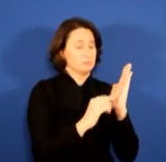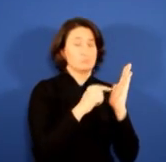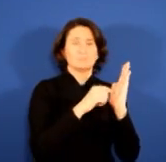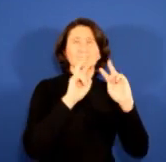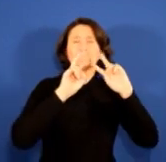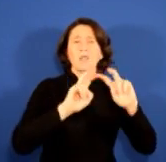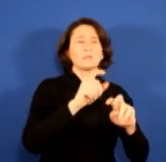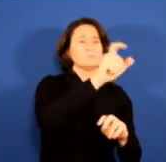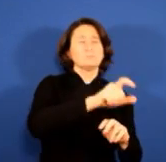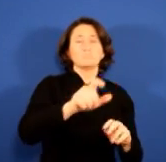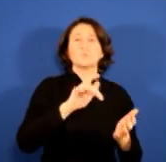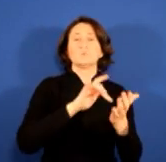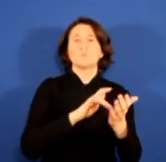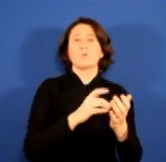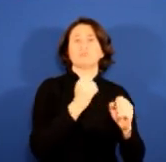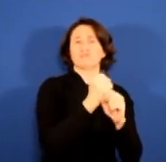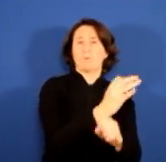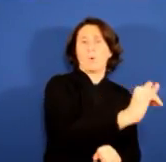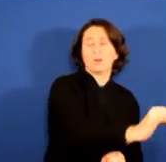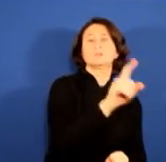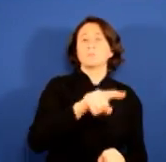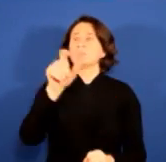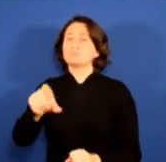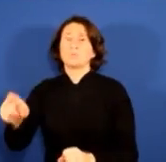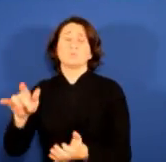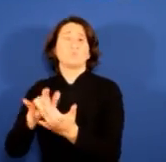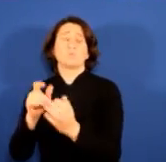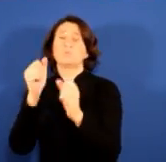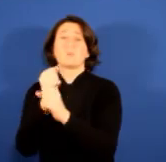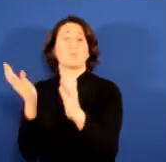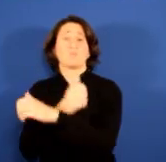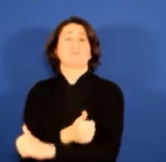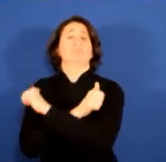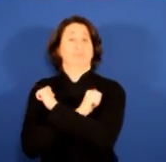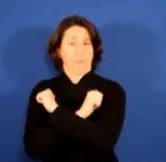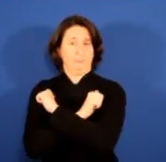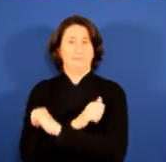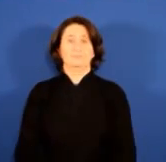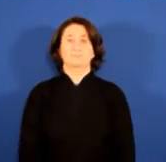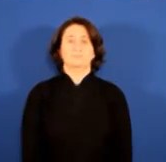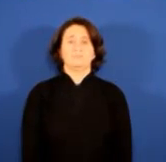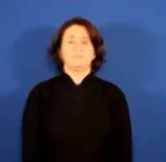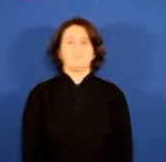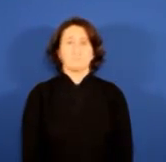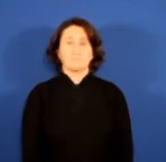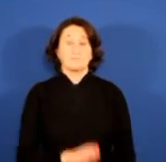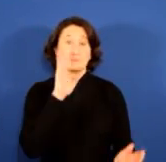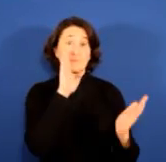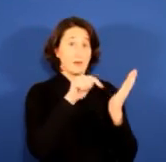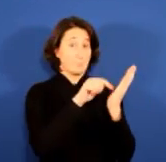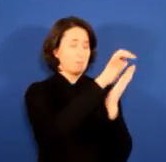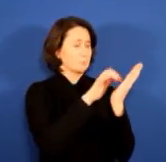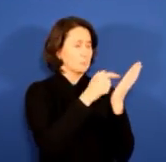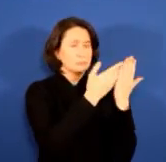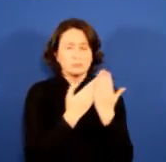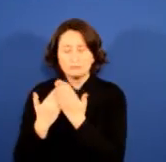epean langabetuek lortu duten enplegua ere. Bizkaiko lan behatokiak biztanleria okupatua aztertzen du ezaugarri demografikoen,